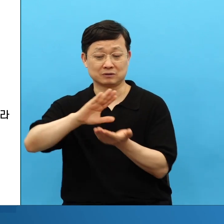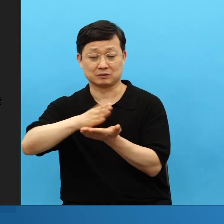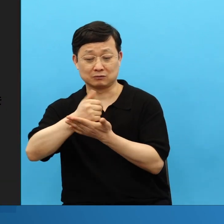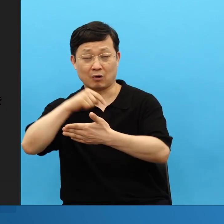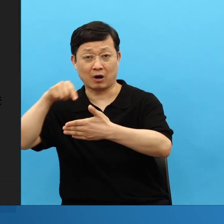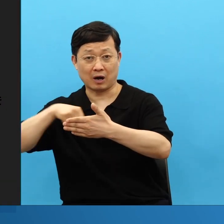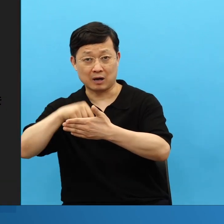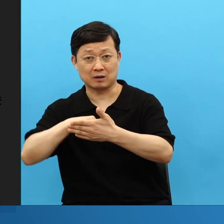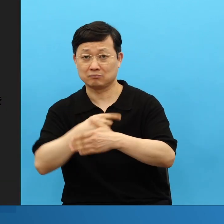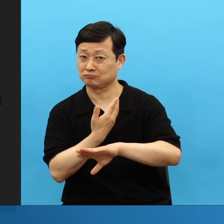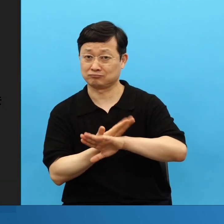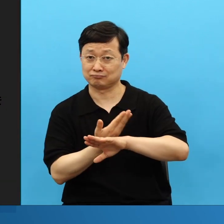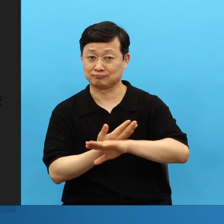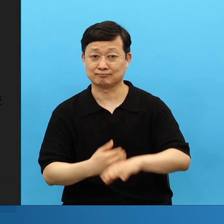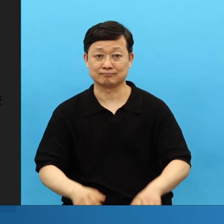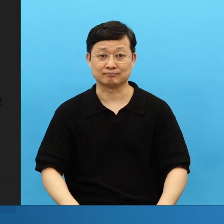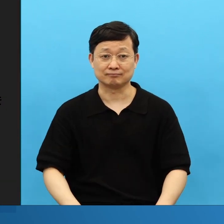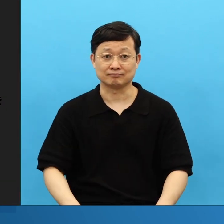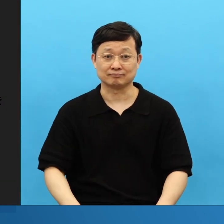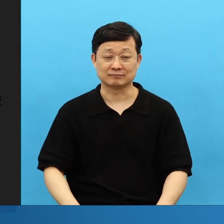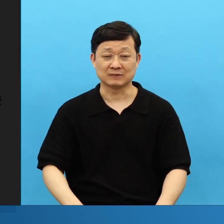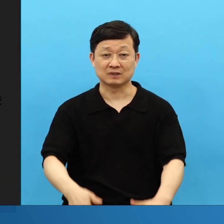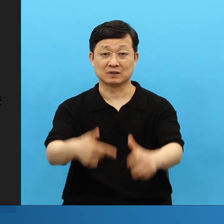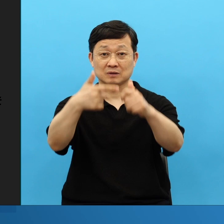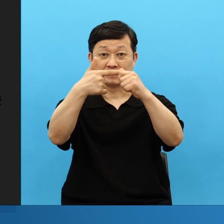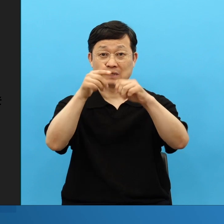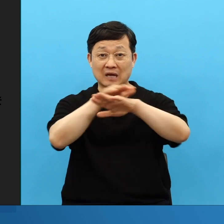다음. 답이 있습니까?